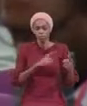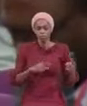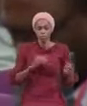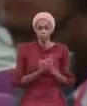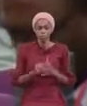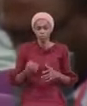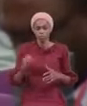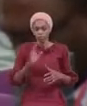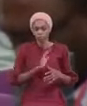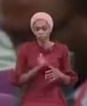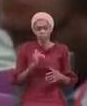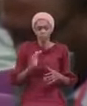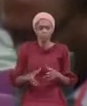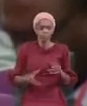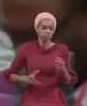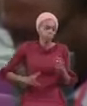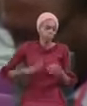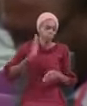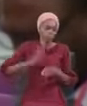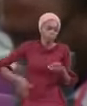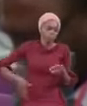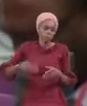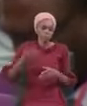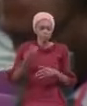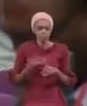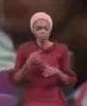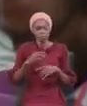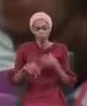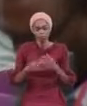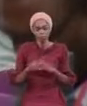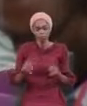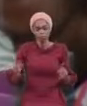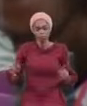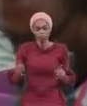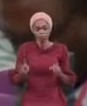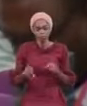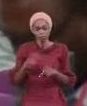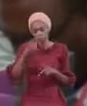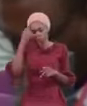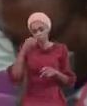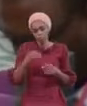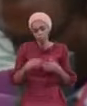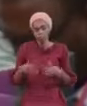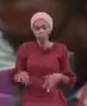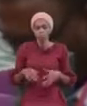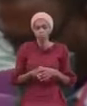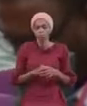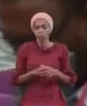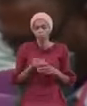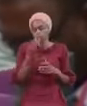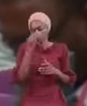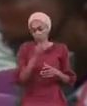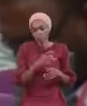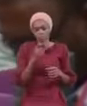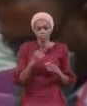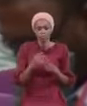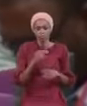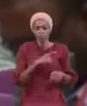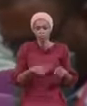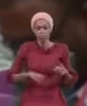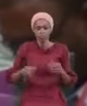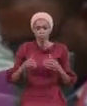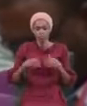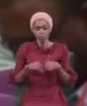loi quand homme pêchera involontairement mais si quelqu'un si quelqu'un indigène ou